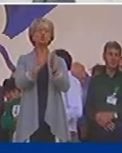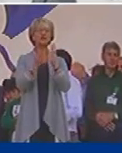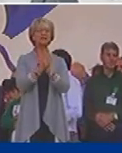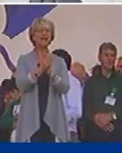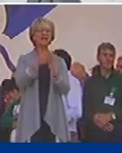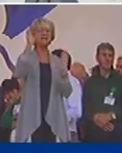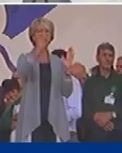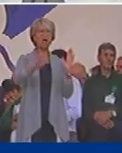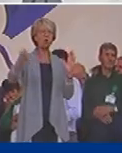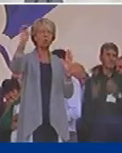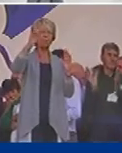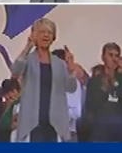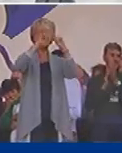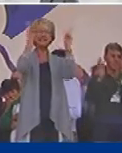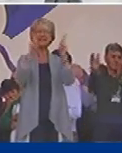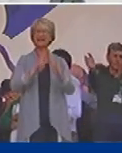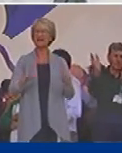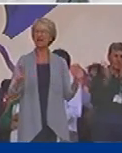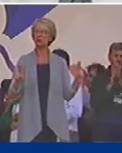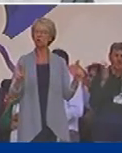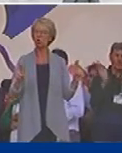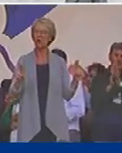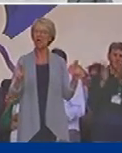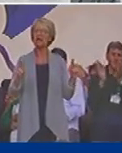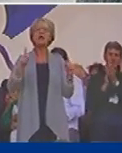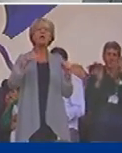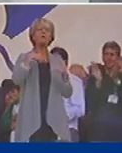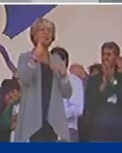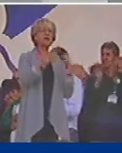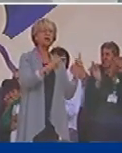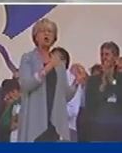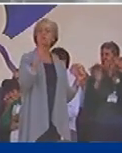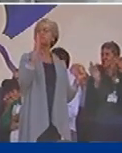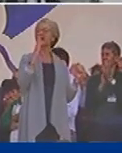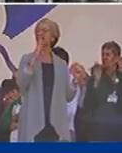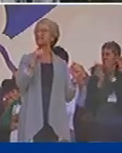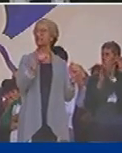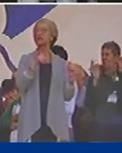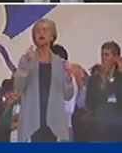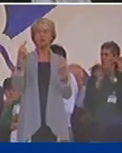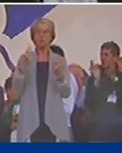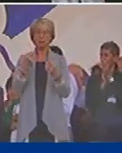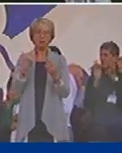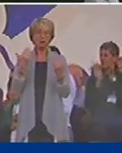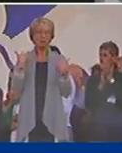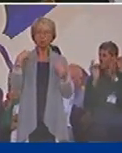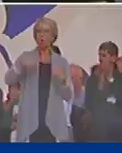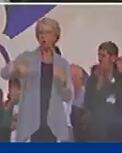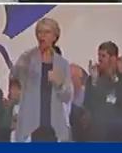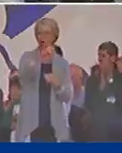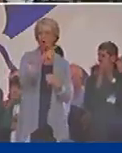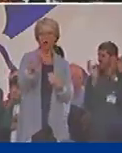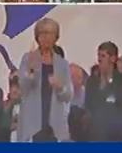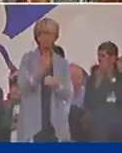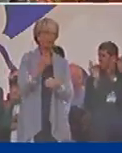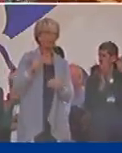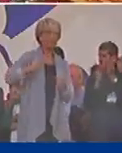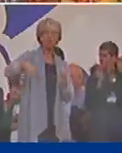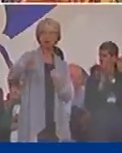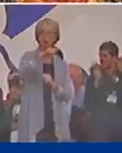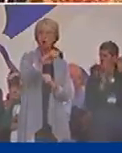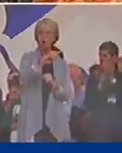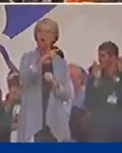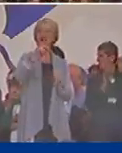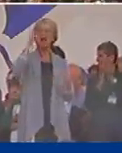europei internazionali, perché dopo la Brexit toccherà a noi, dovrà toccare a noi, ai